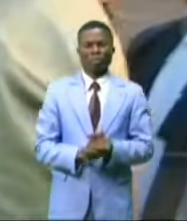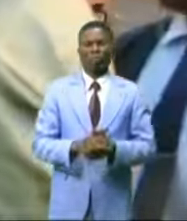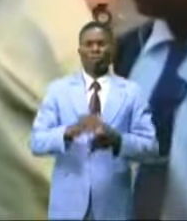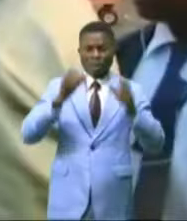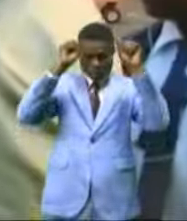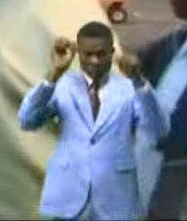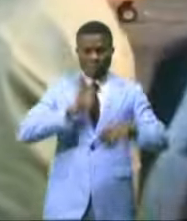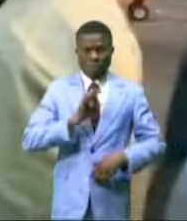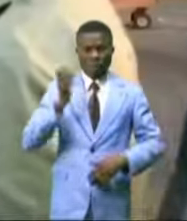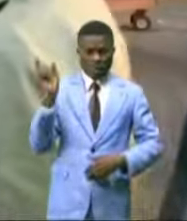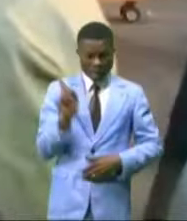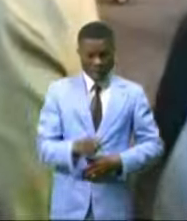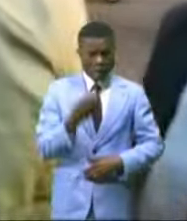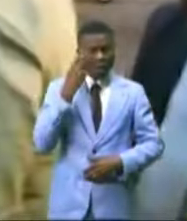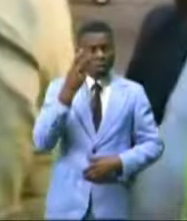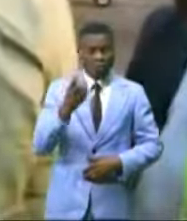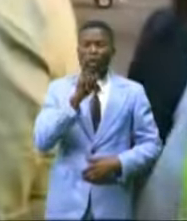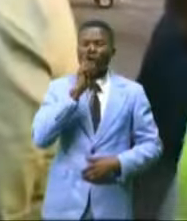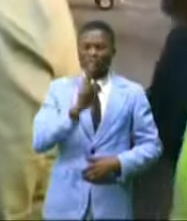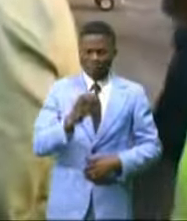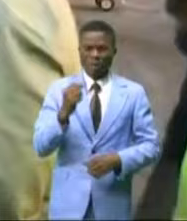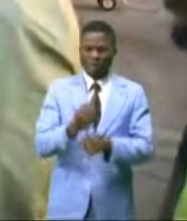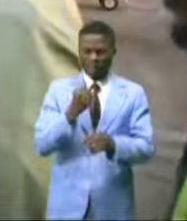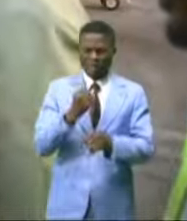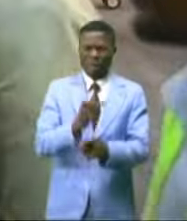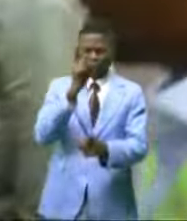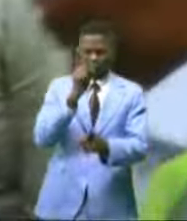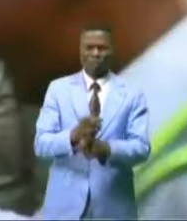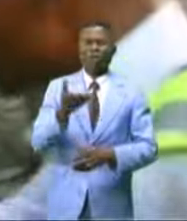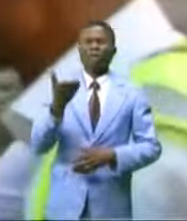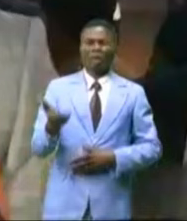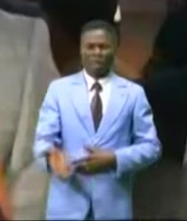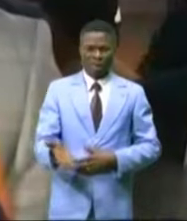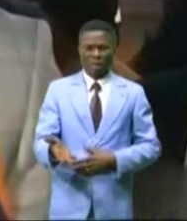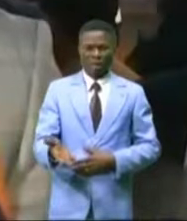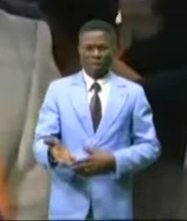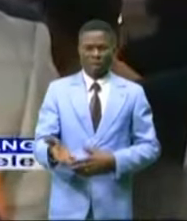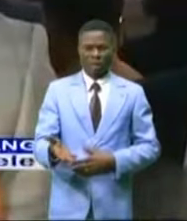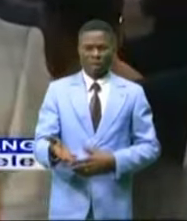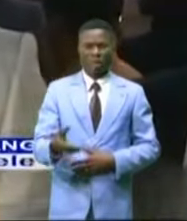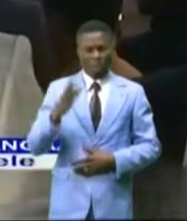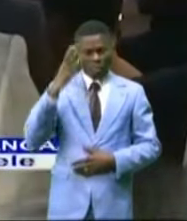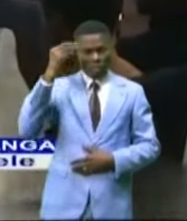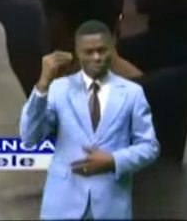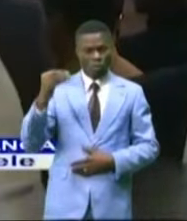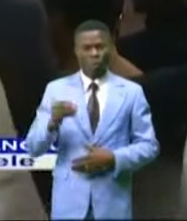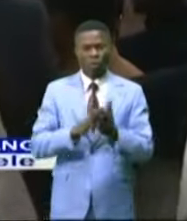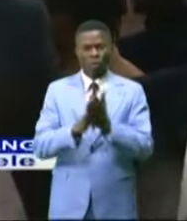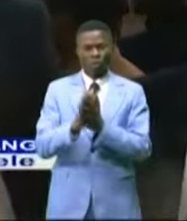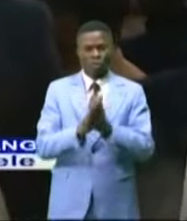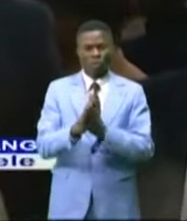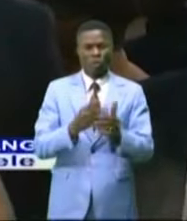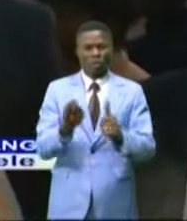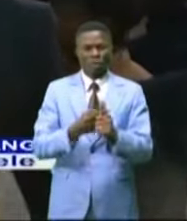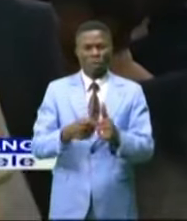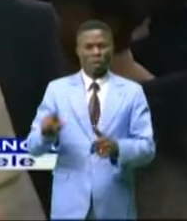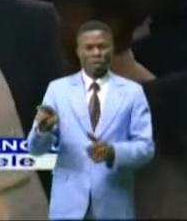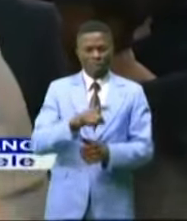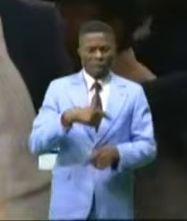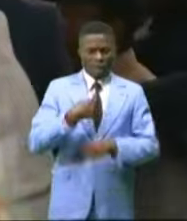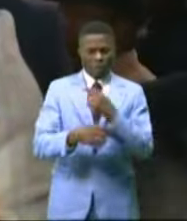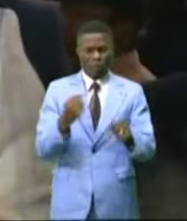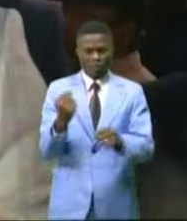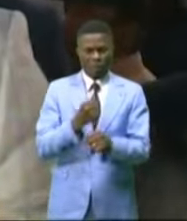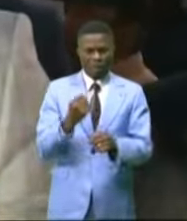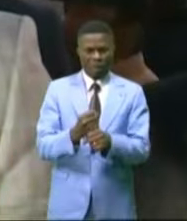arrivrive il trouve que non il y a certain nombre de kilomètres qui sont déjà à so je rentre d'abord et avant tout pour faire le travail que le